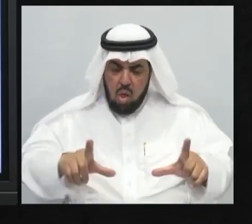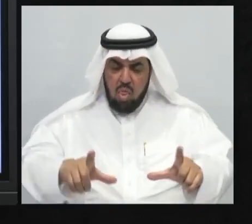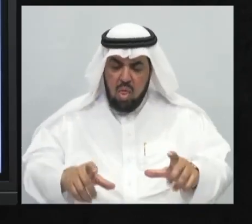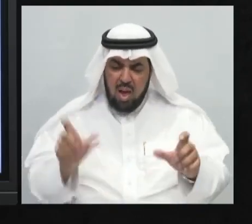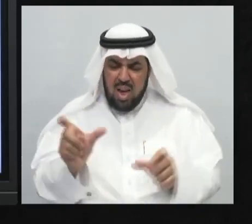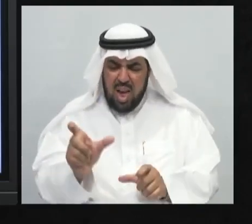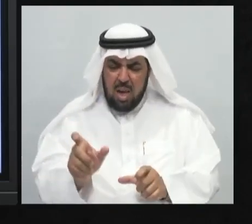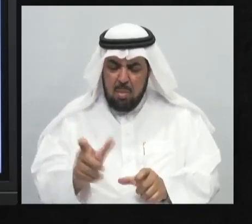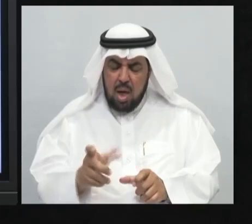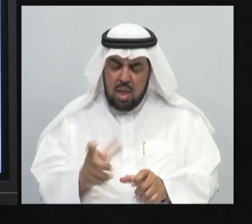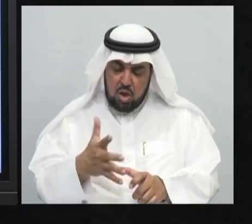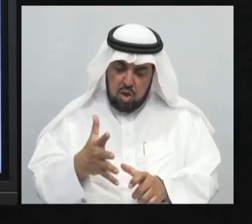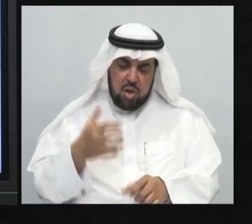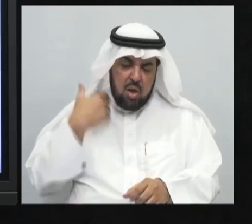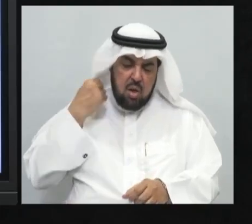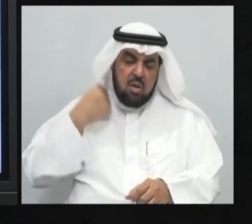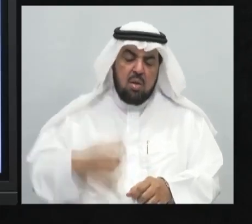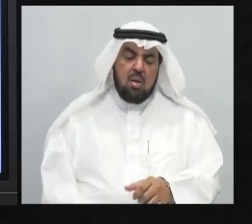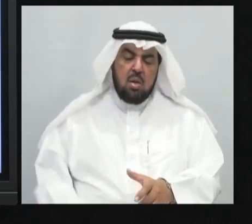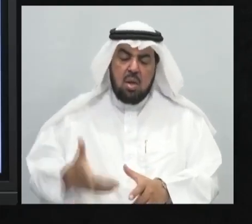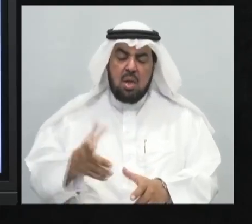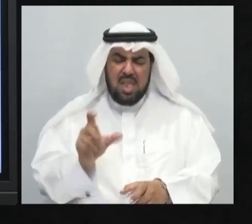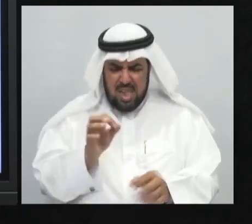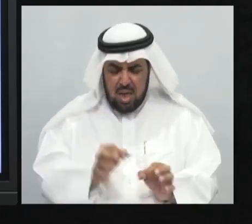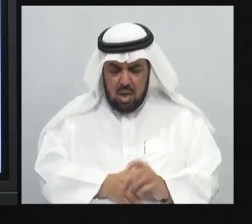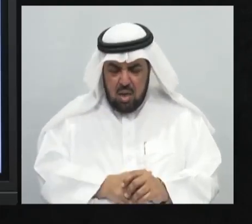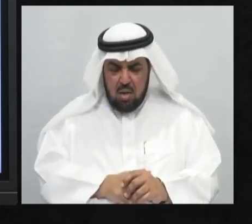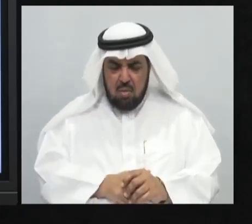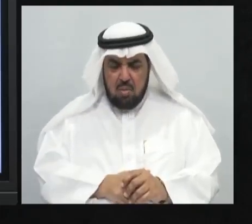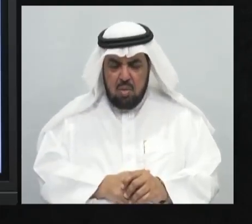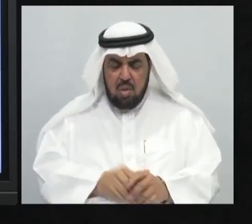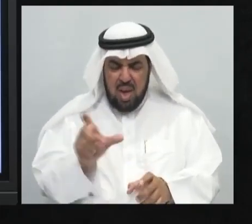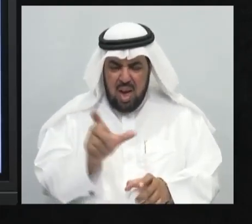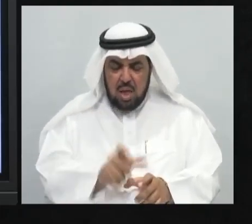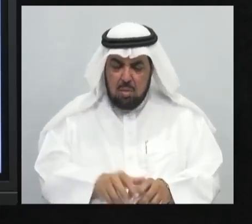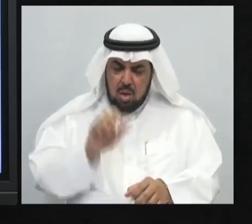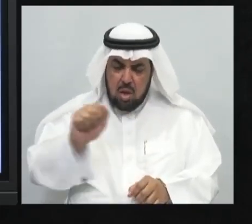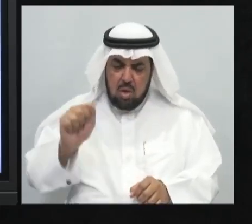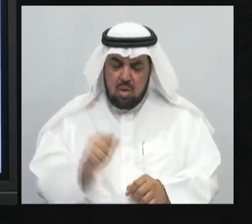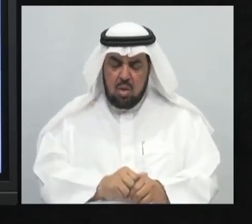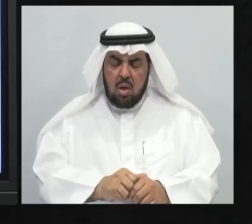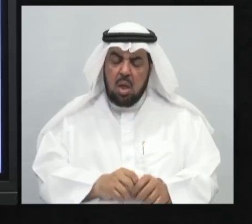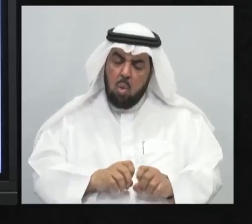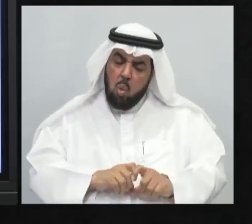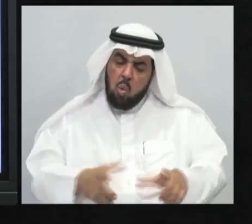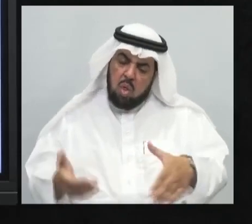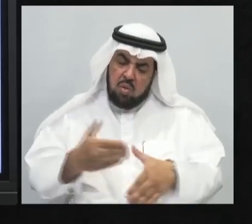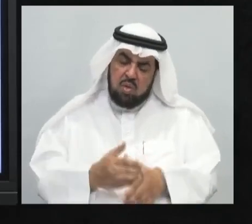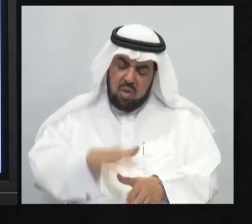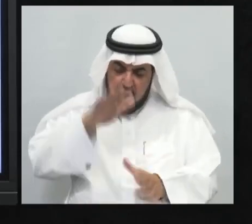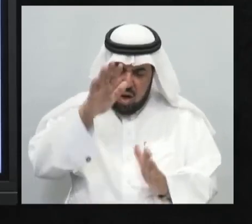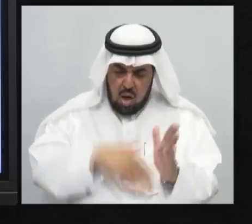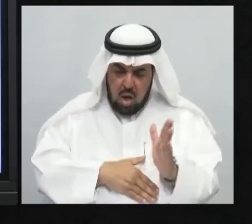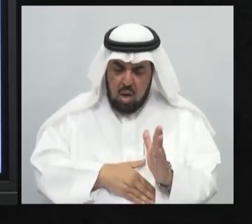المصطلحات الفنيه المصطلحات الدقيقه مصطلحات التخصص يجب اضافتها في